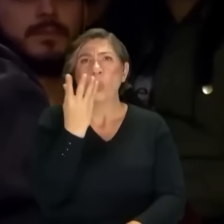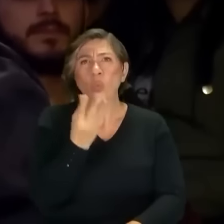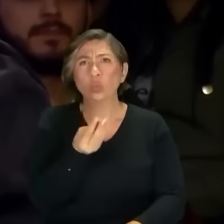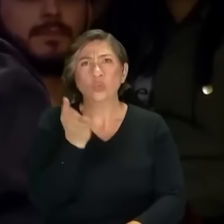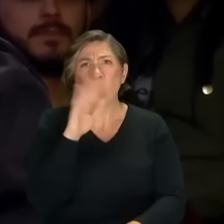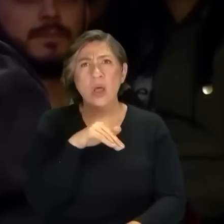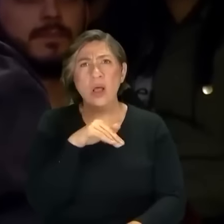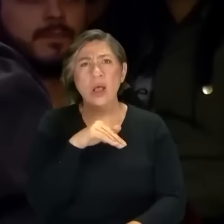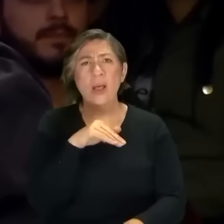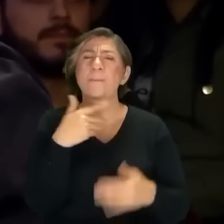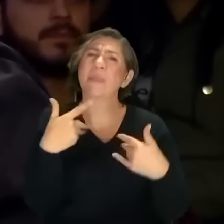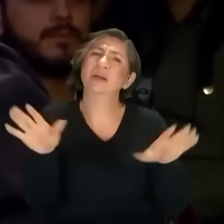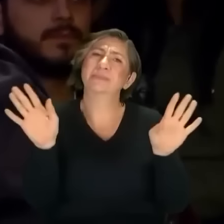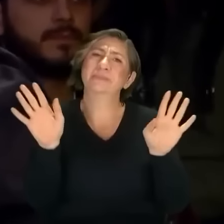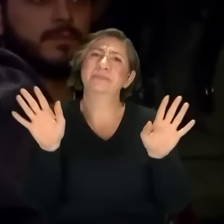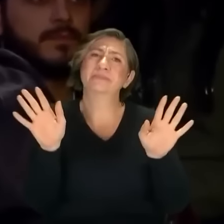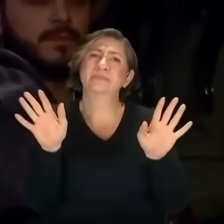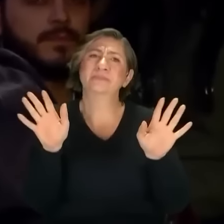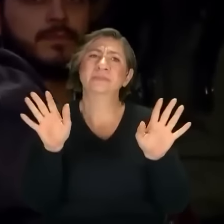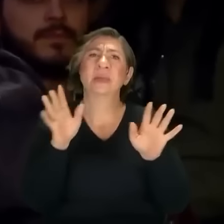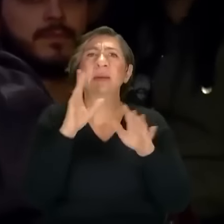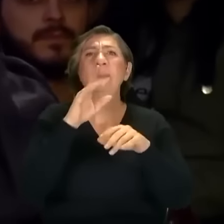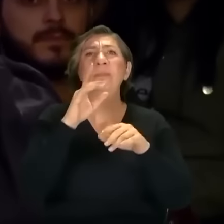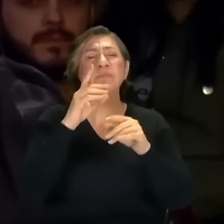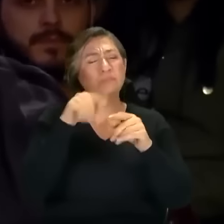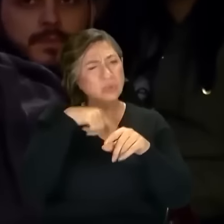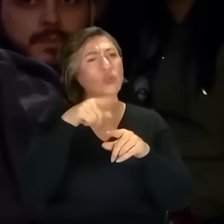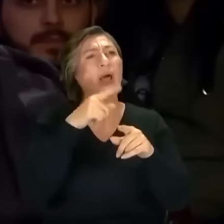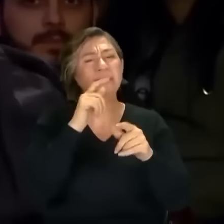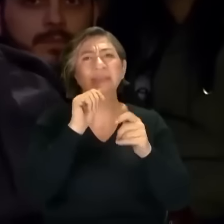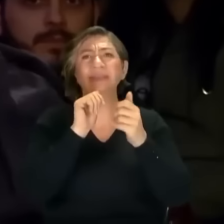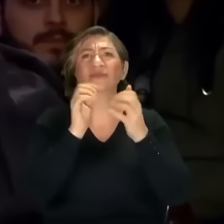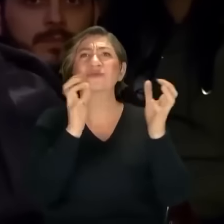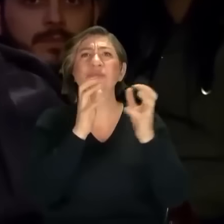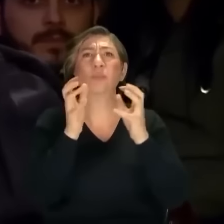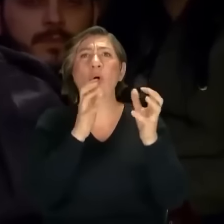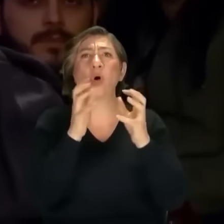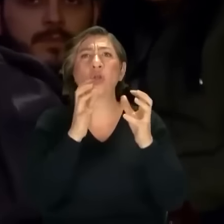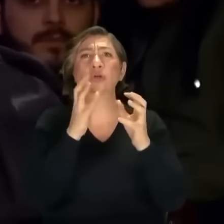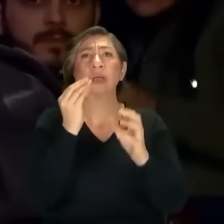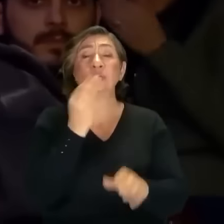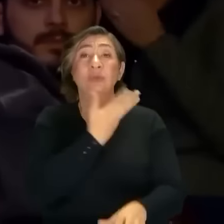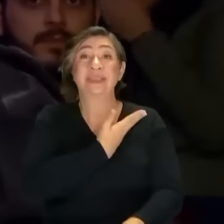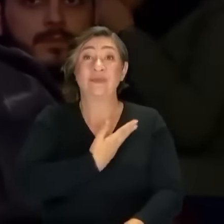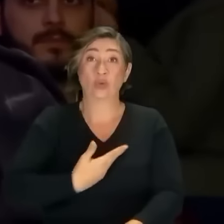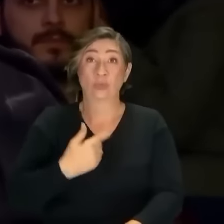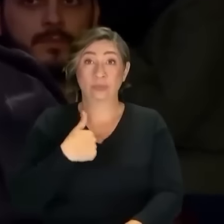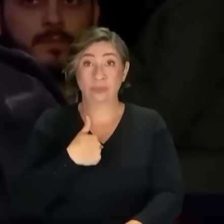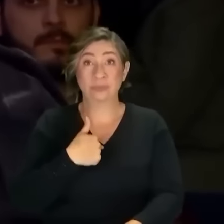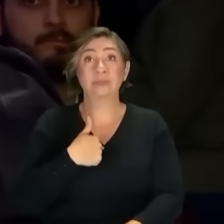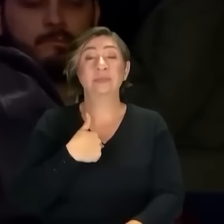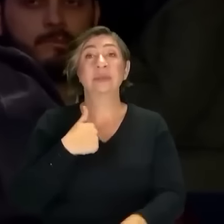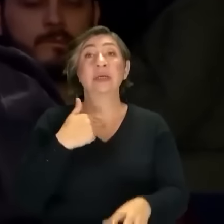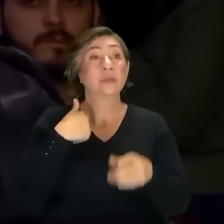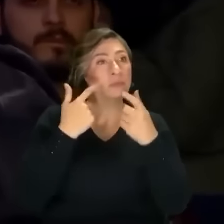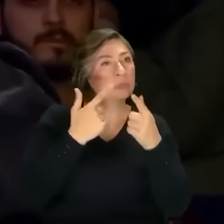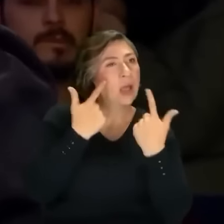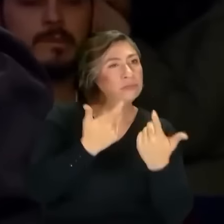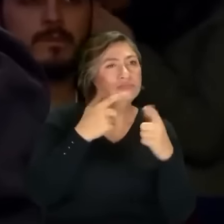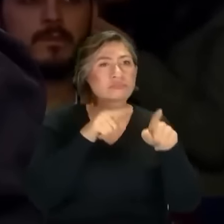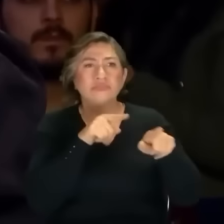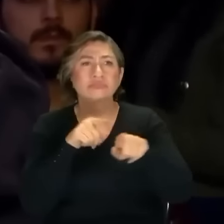oldu sonra bıraktım Yani bir süre yaptım sporu ya futbolu daha çok daha çok seviyordum öyle söyleyeyim takip de